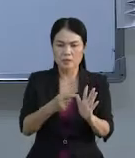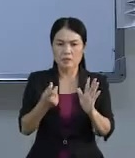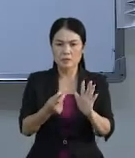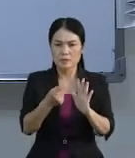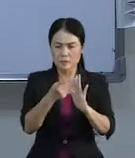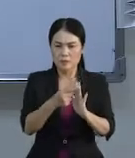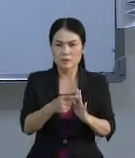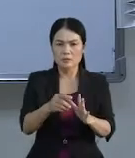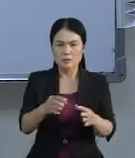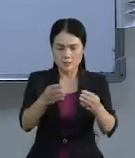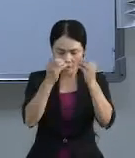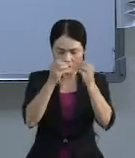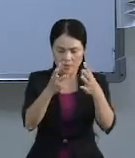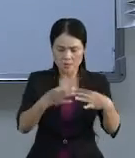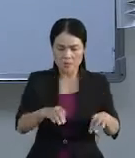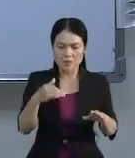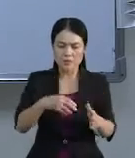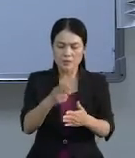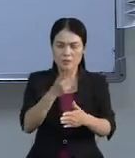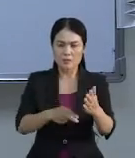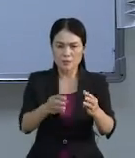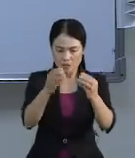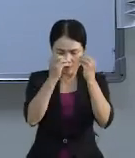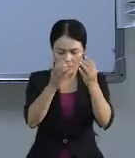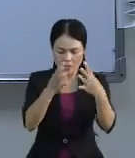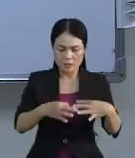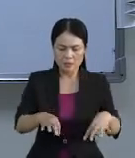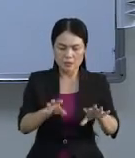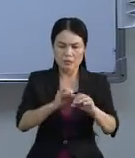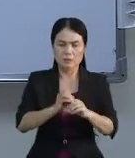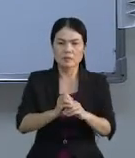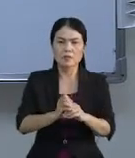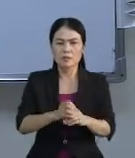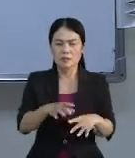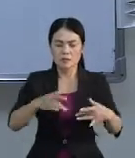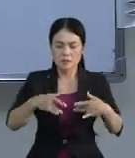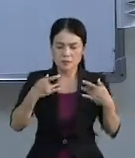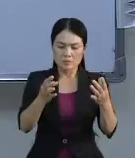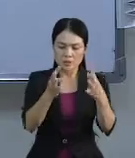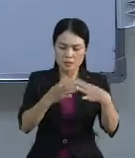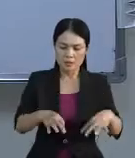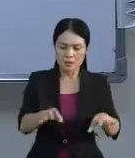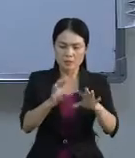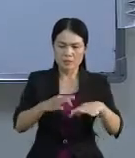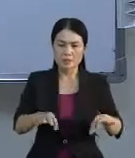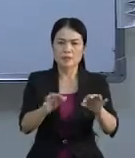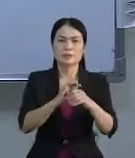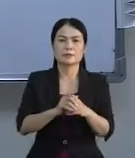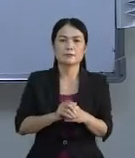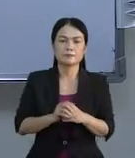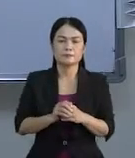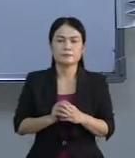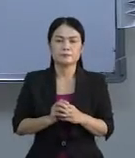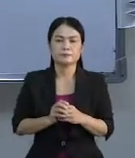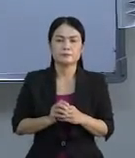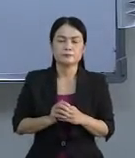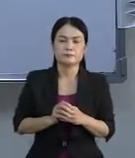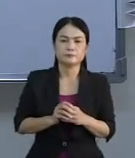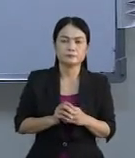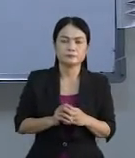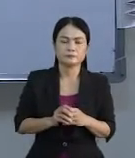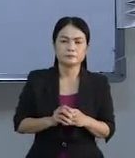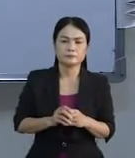มีไอ้คลาลูกครูไปเชื่อมดองเตี้ยปอนมีสำคัญสำคัญหรือก่อปฏิกาสำคัญสำคัญ